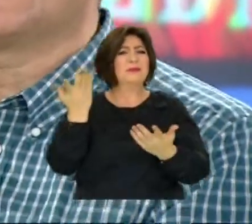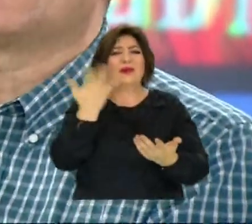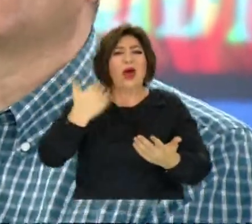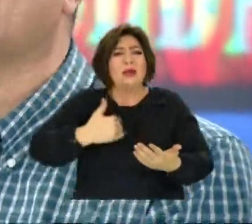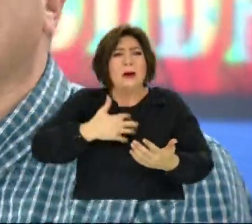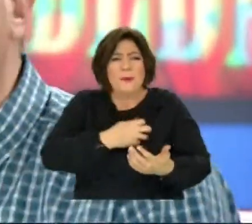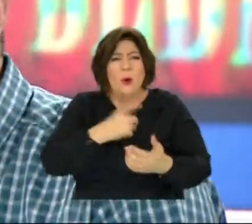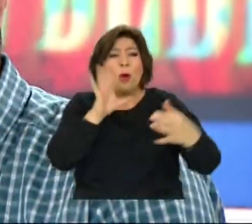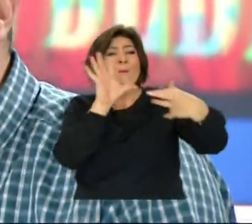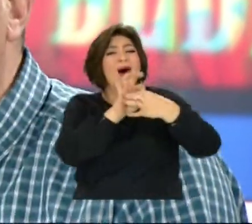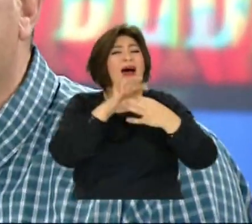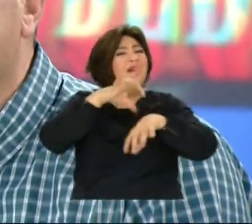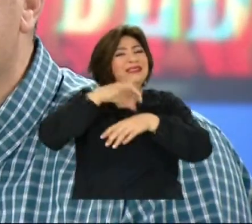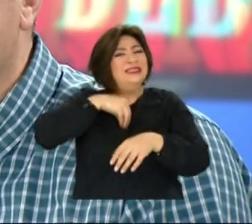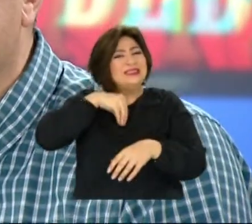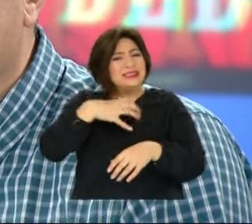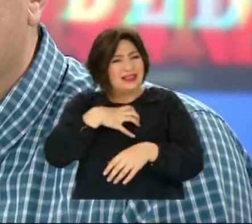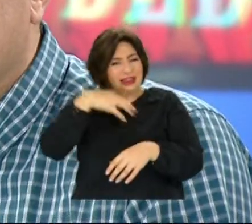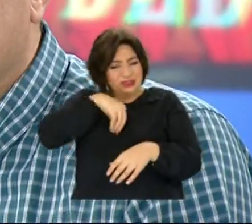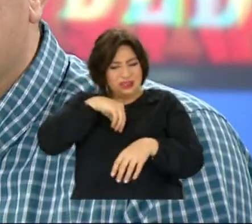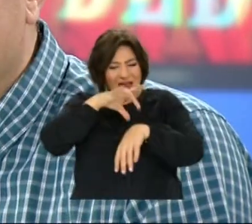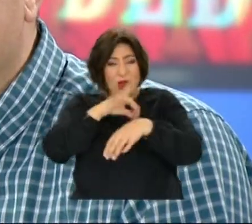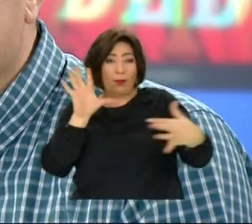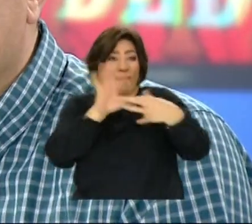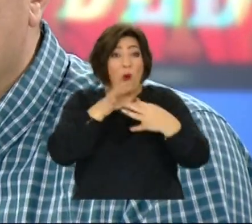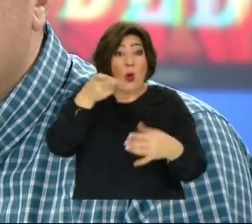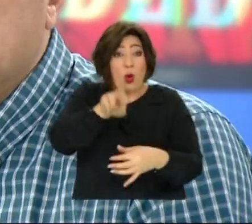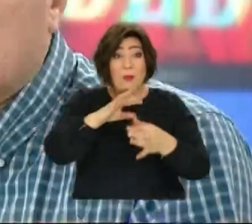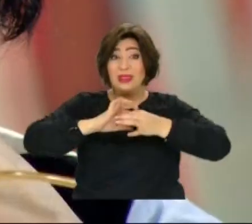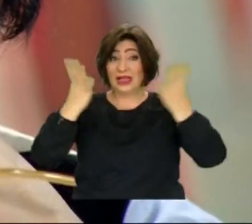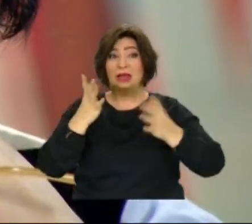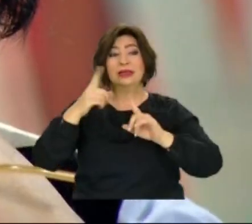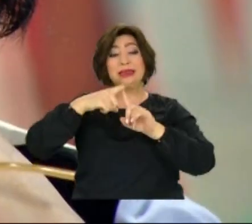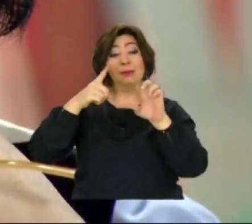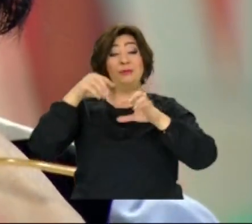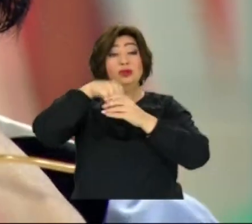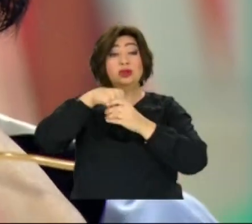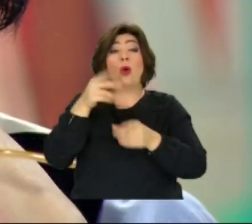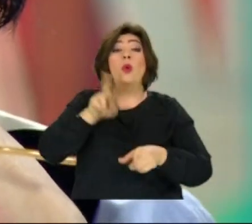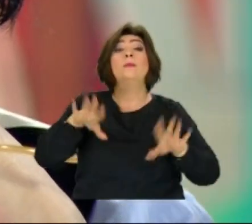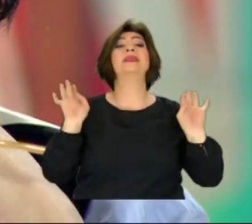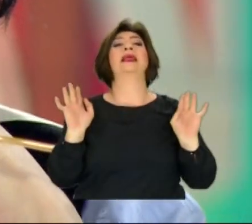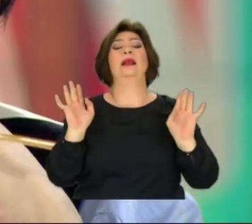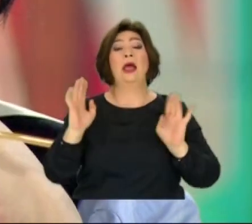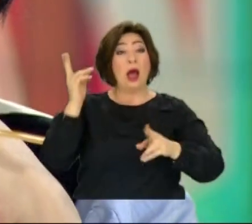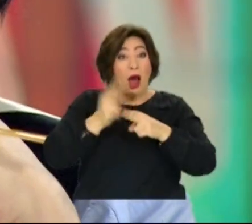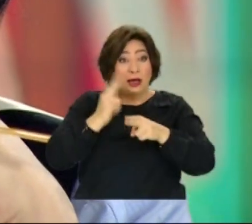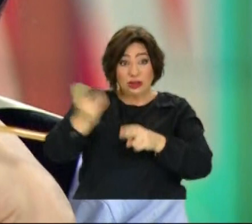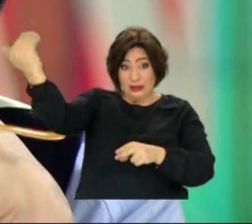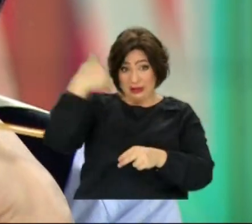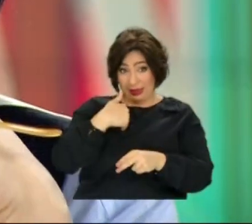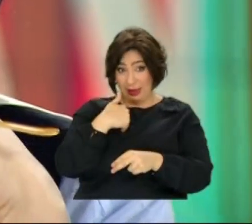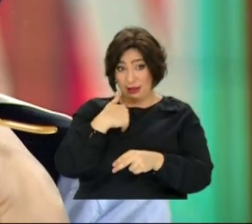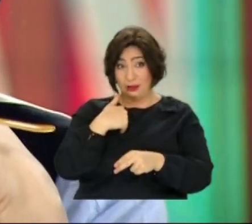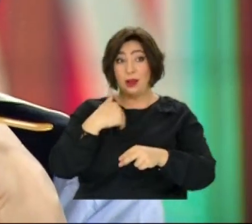ona ilintilendirilen ölüm nedenlerinin çoğu tıbbi açıdan ölüm değil. Acile geldiğinde biz kalbini